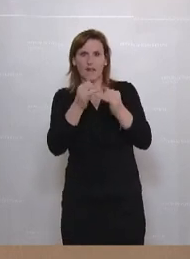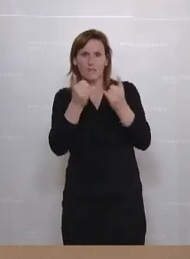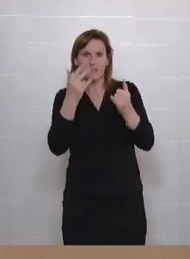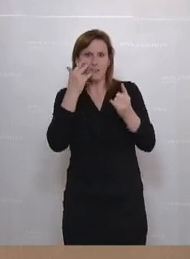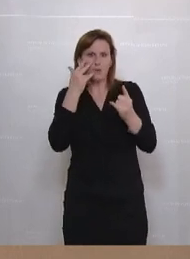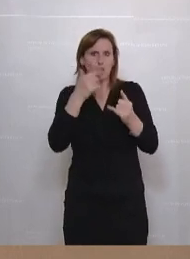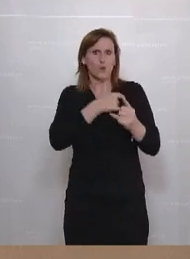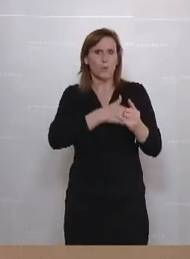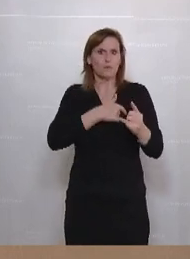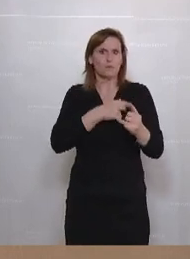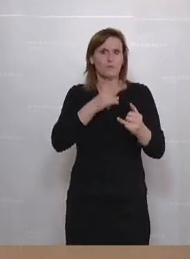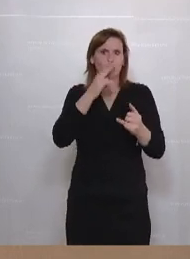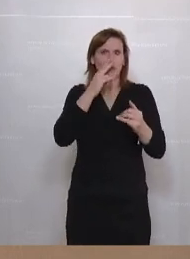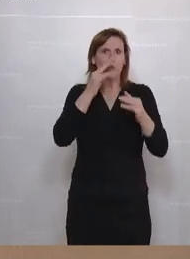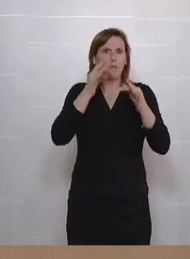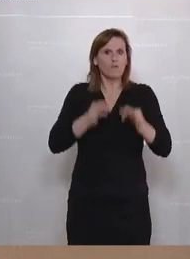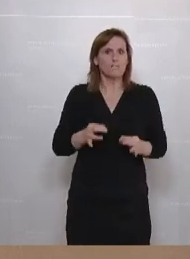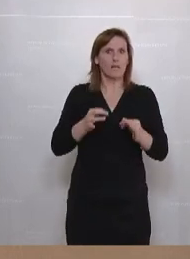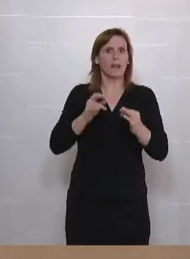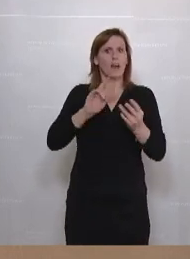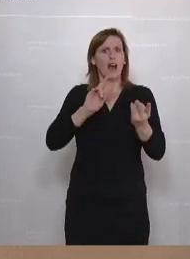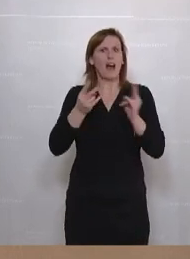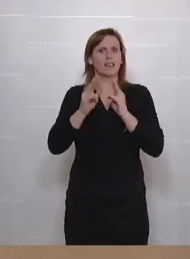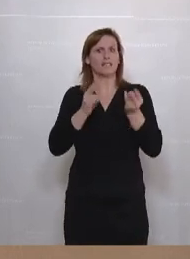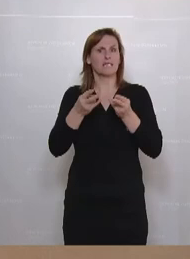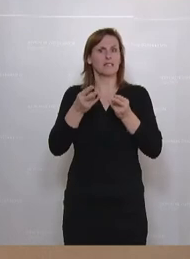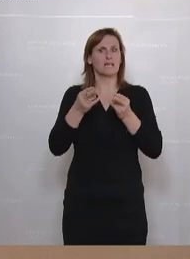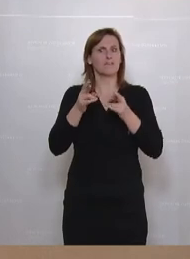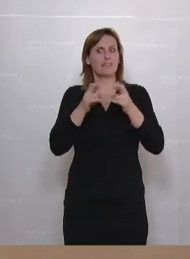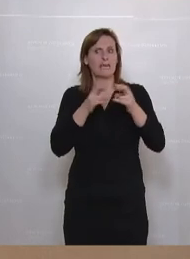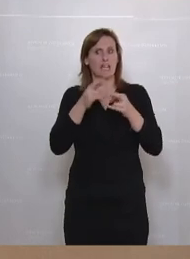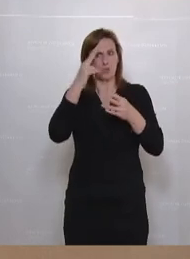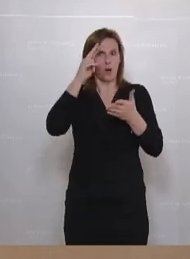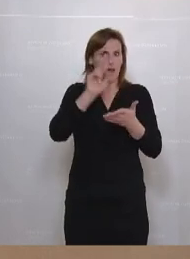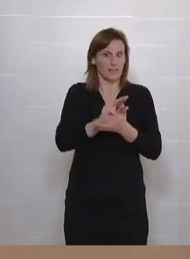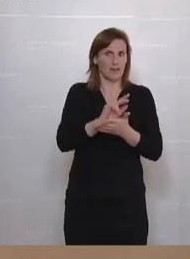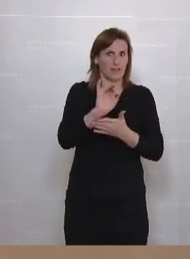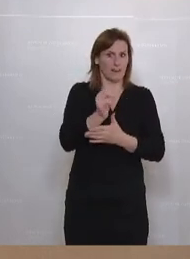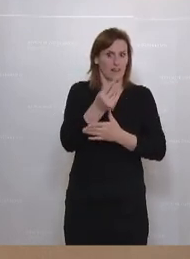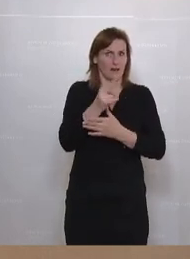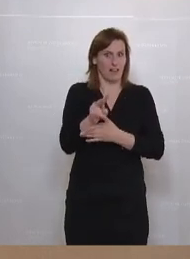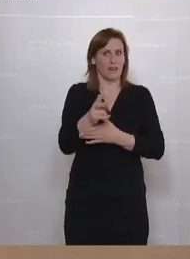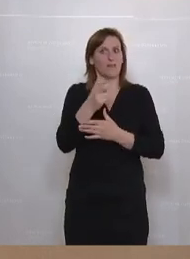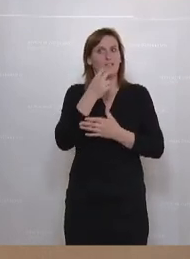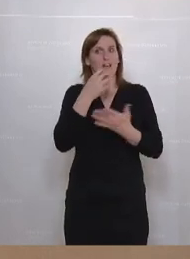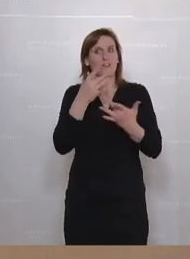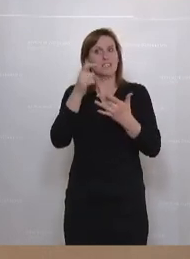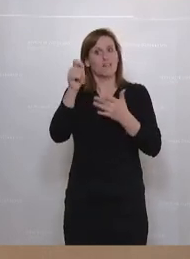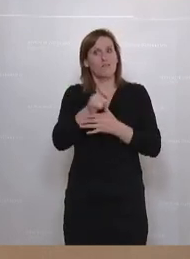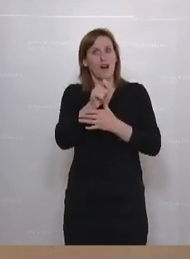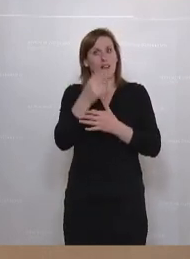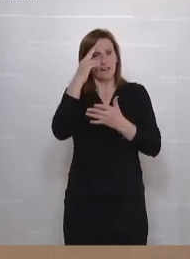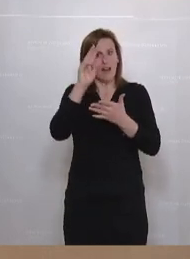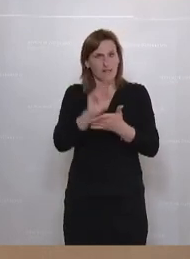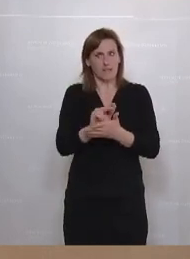quasi inoffizielle Alternativregierung anerkennen. Was wir wollen, ist, dass die Wahlen anerkannt werden vom letzten